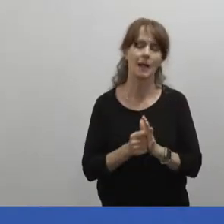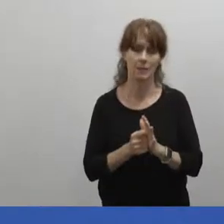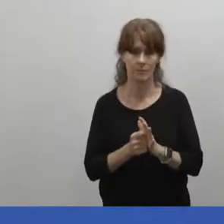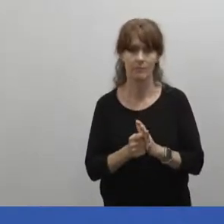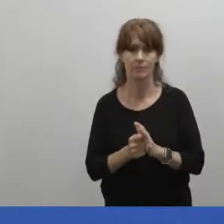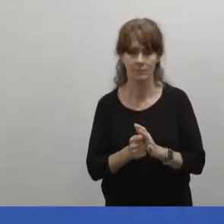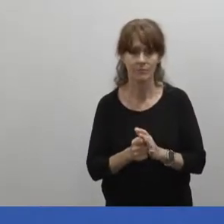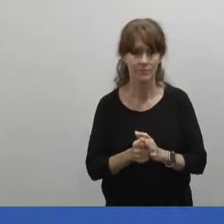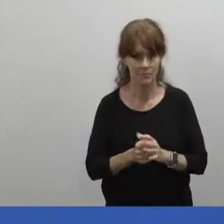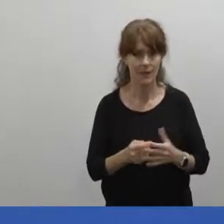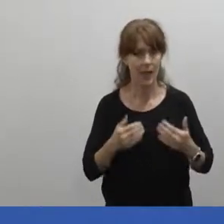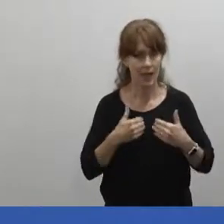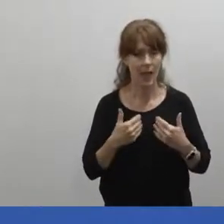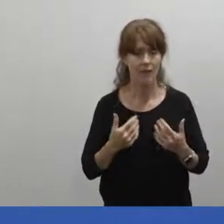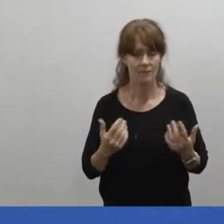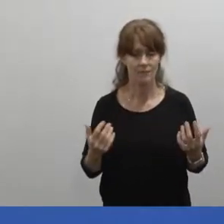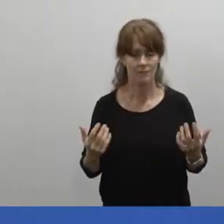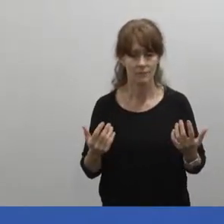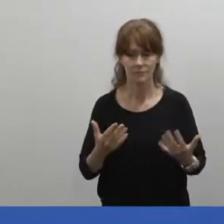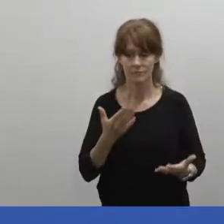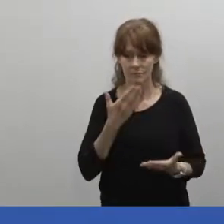á